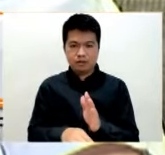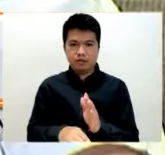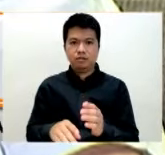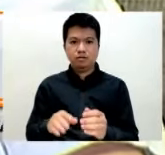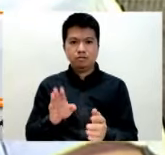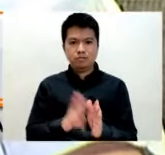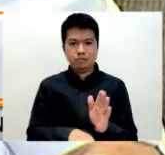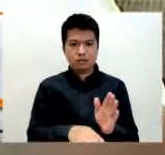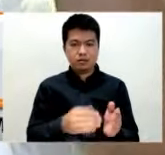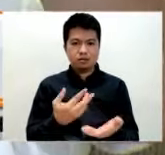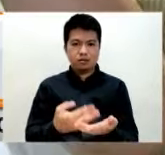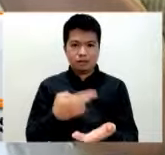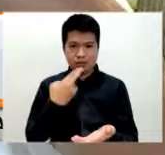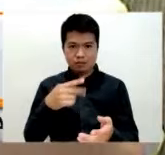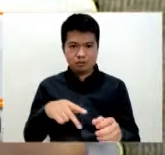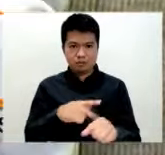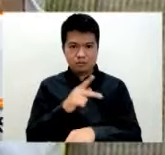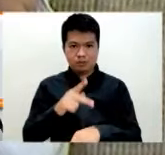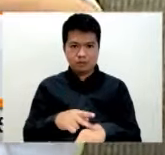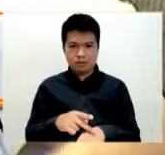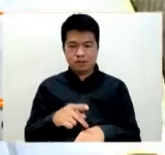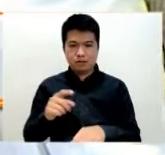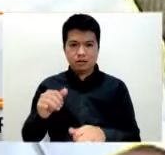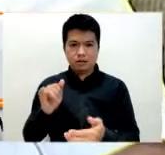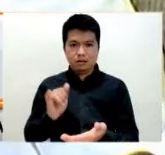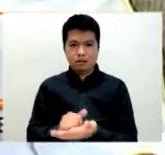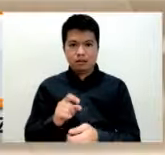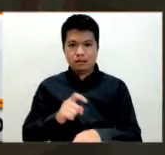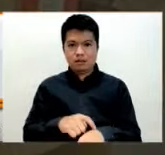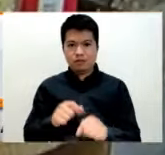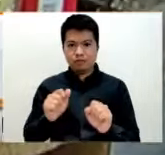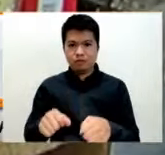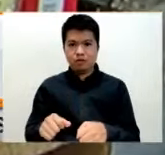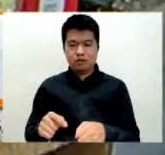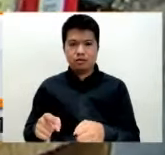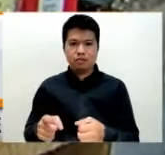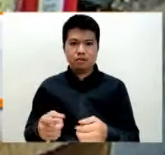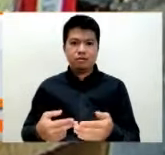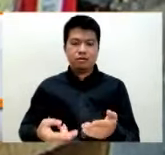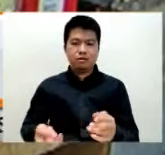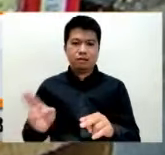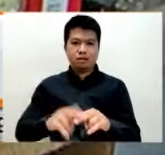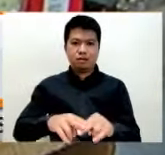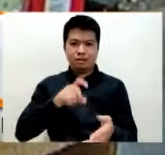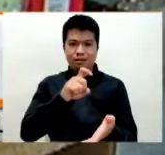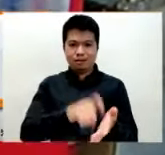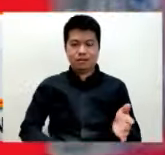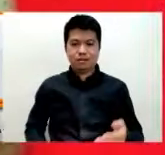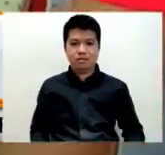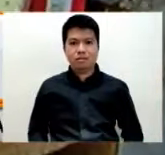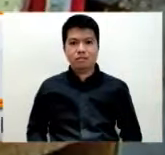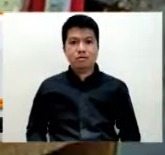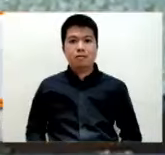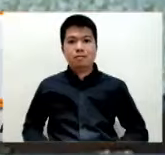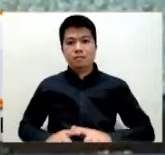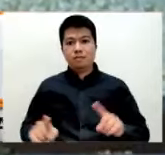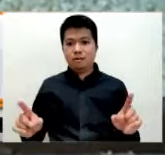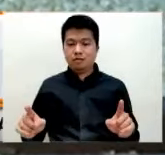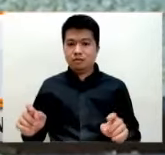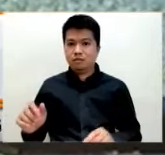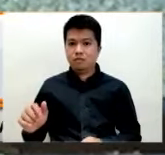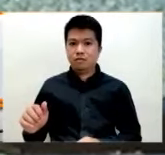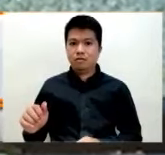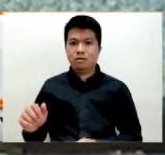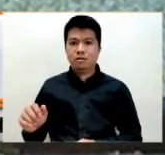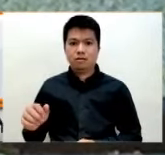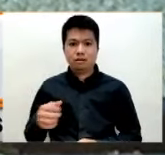bigas, then maybe by that time pwede na itaas ulit yung tariff. Pero ang mga agricultural groups, desididong harangin ang